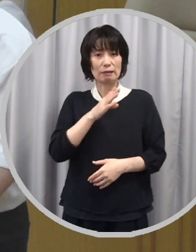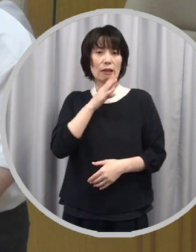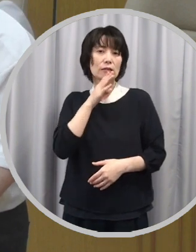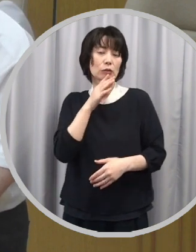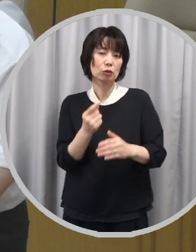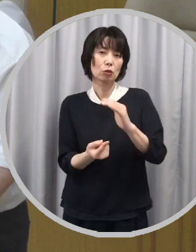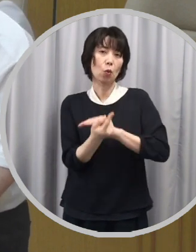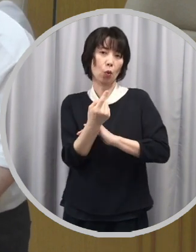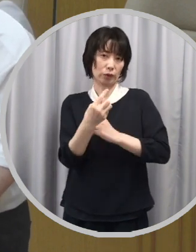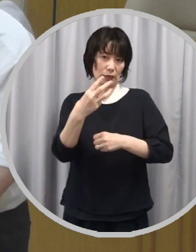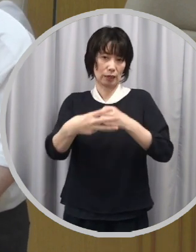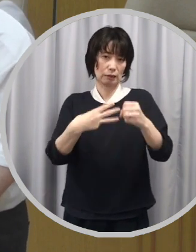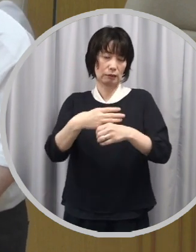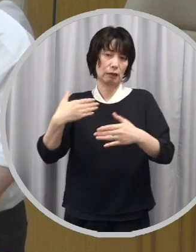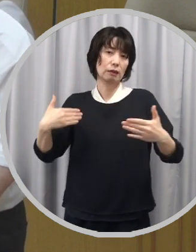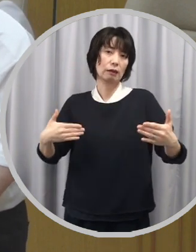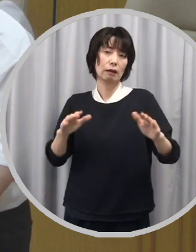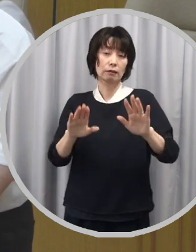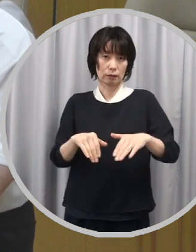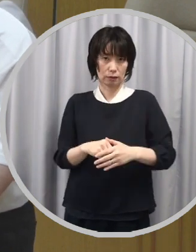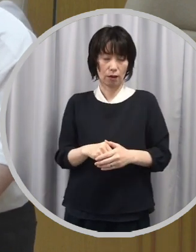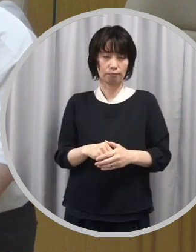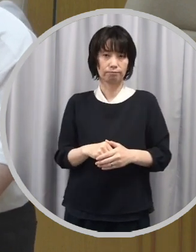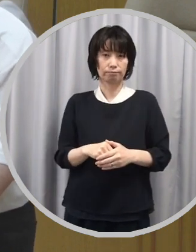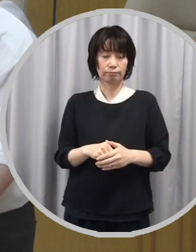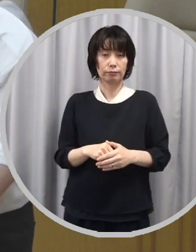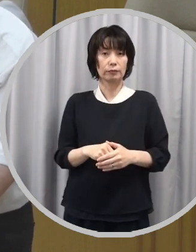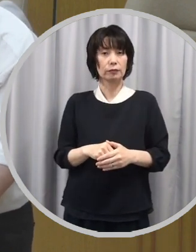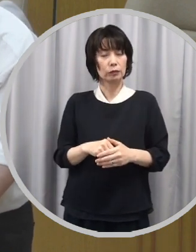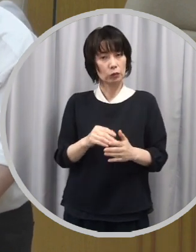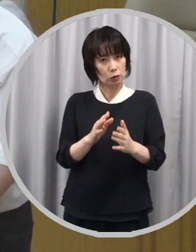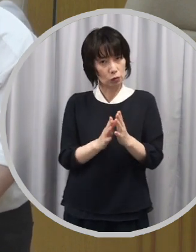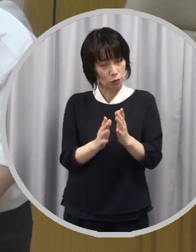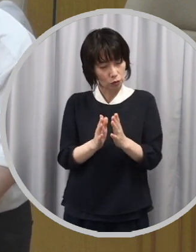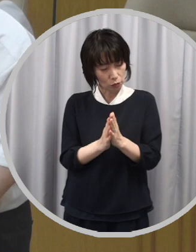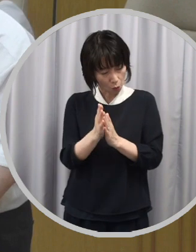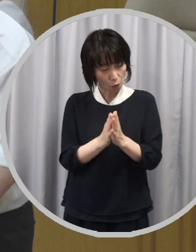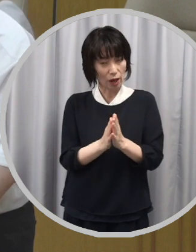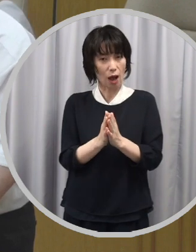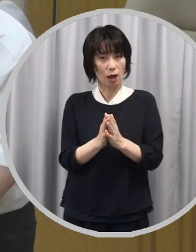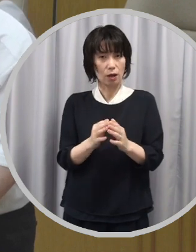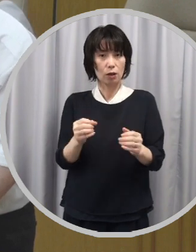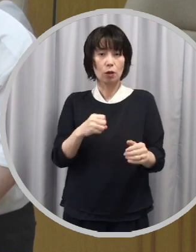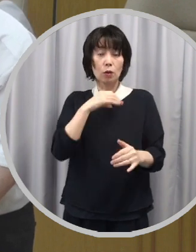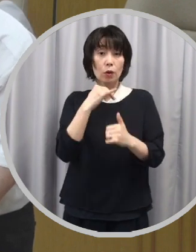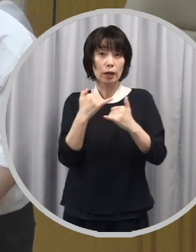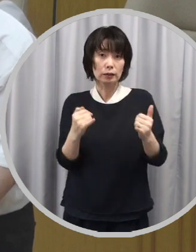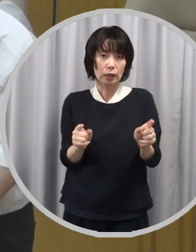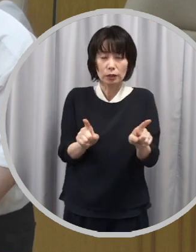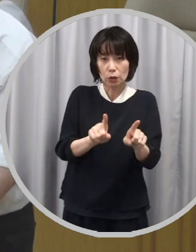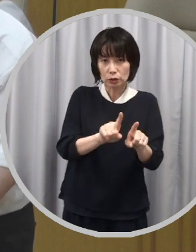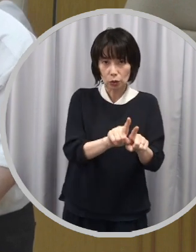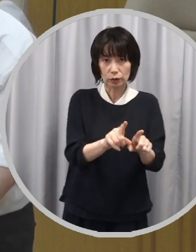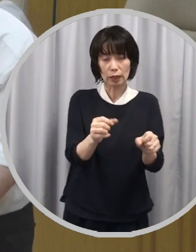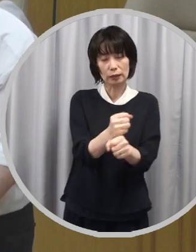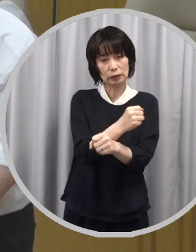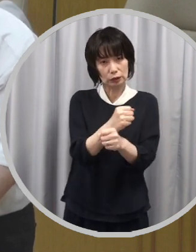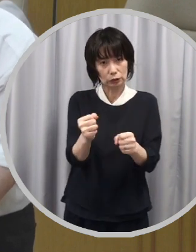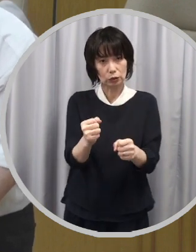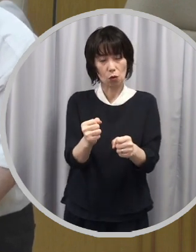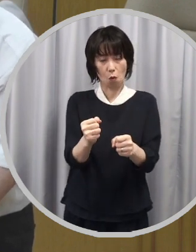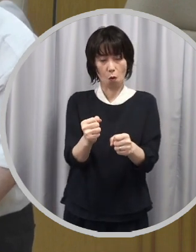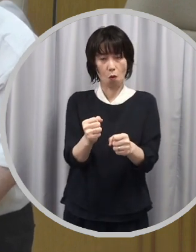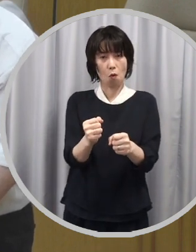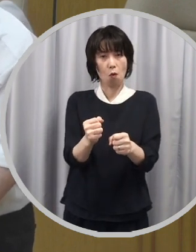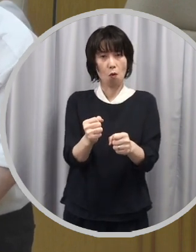間でした。どうぞ高齢者の方々に寄り添った事業開始をしていただく